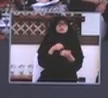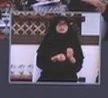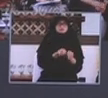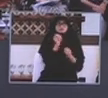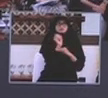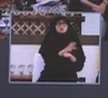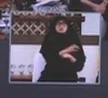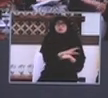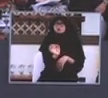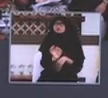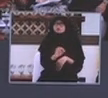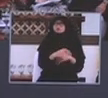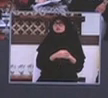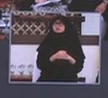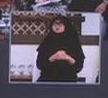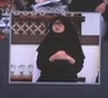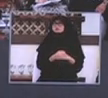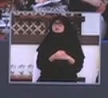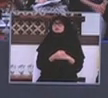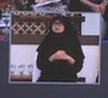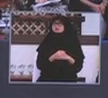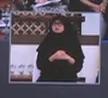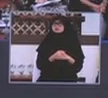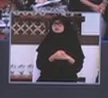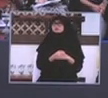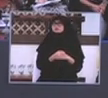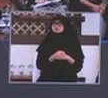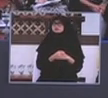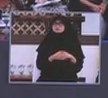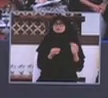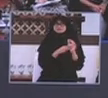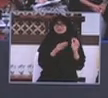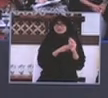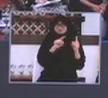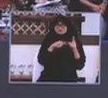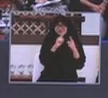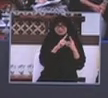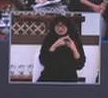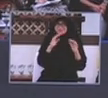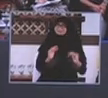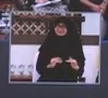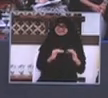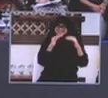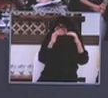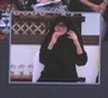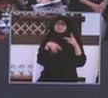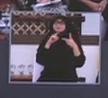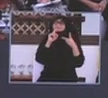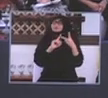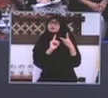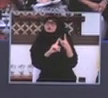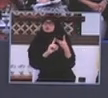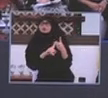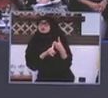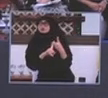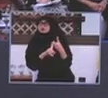pun. Oke, Pak, satu-satu. Ya. Persoalan pertama banjir gitu ya. Banjir, Pak. Banjir, banjirnya di